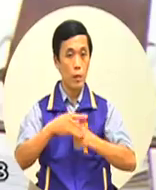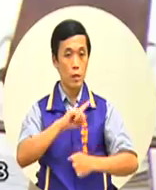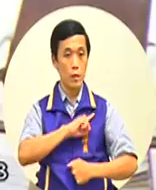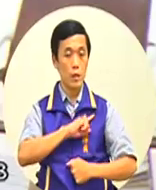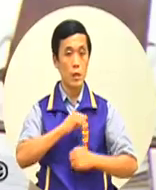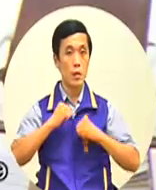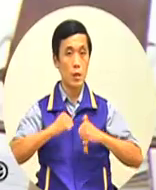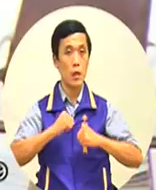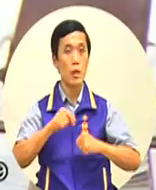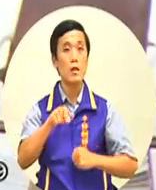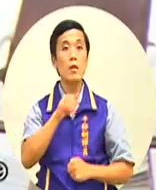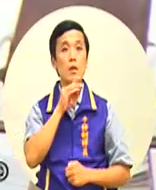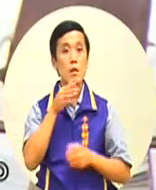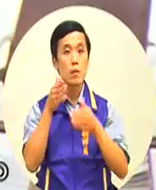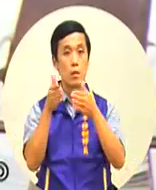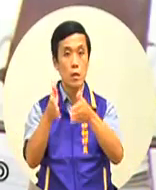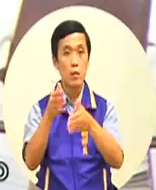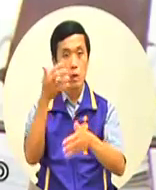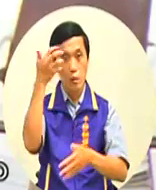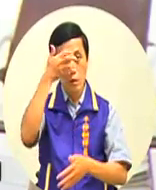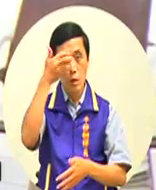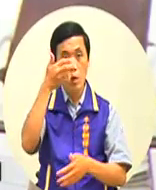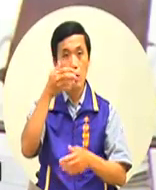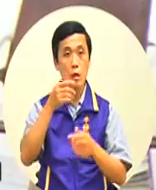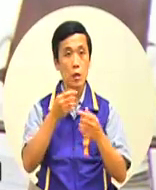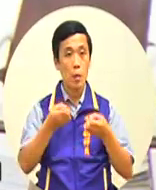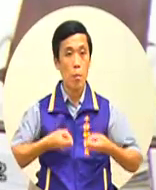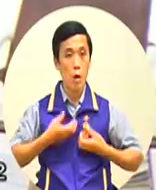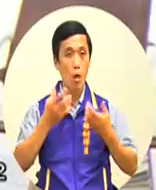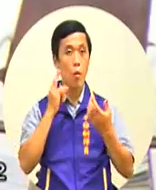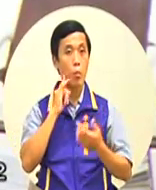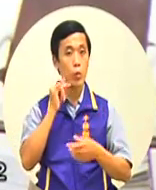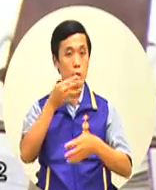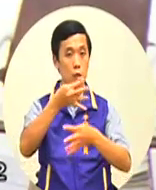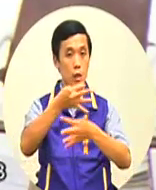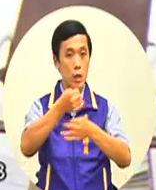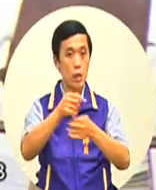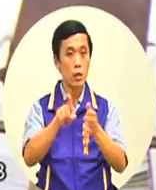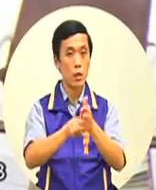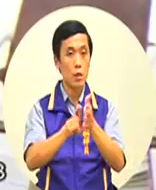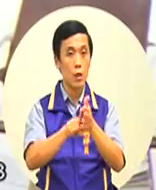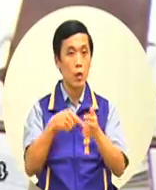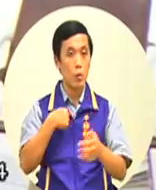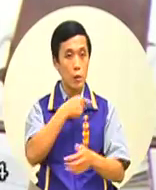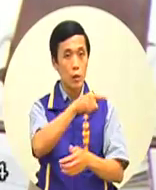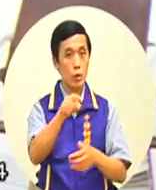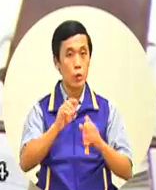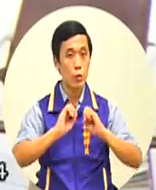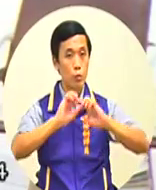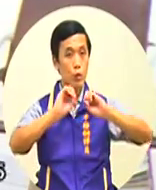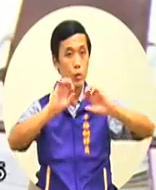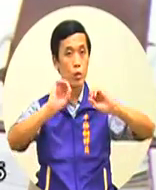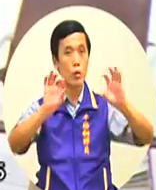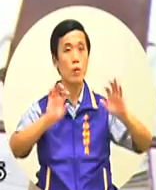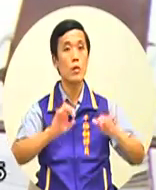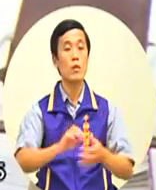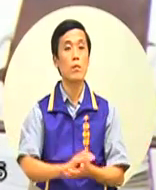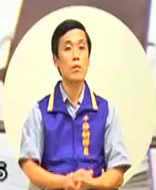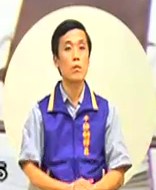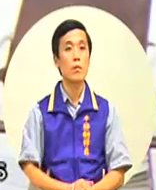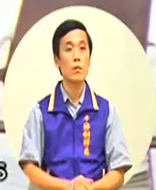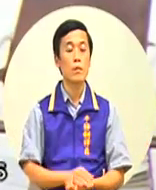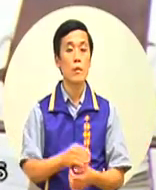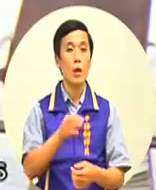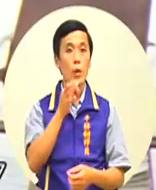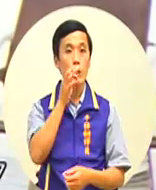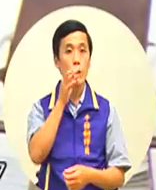族的那个庆祝母亲节的时候，我们有去推广金立汤的那个诗作。那萤